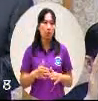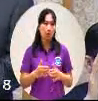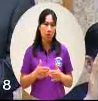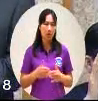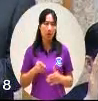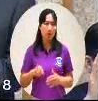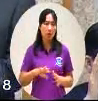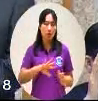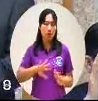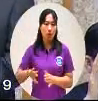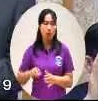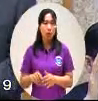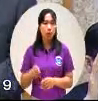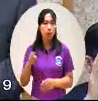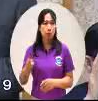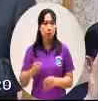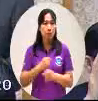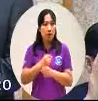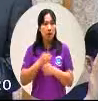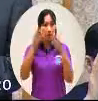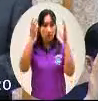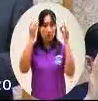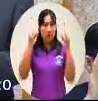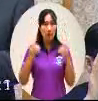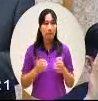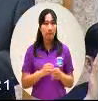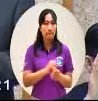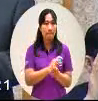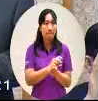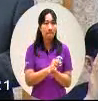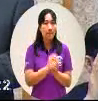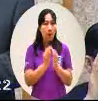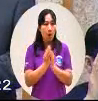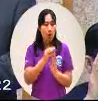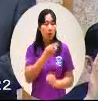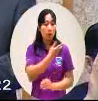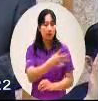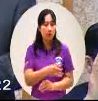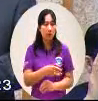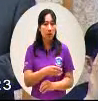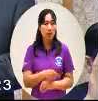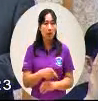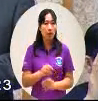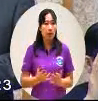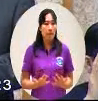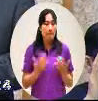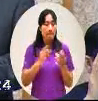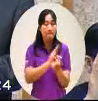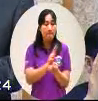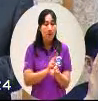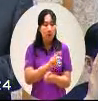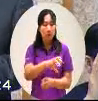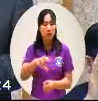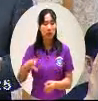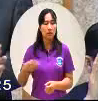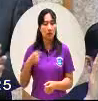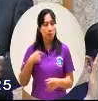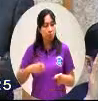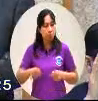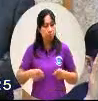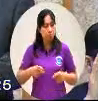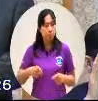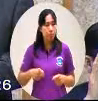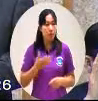纳玛夏、桃园，然后还有茂林哈，我们现在有规划整个这个原乡的这个旅游动线哈。我们希